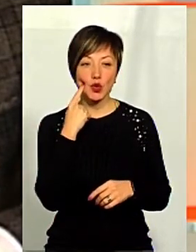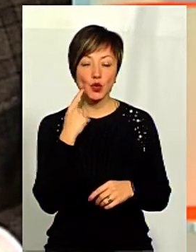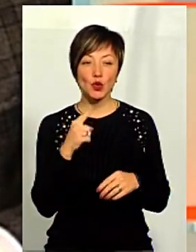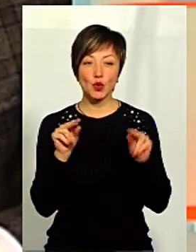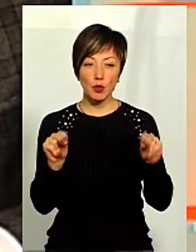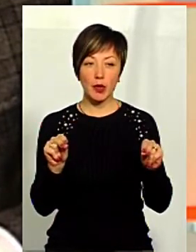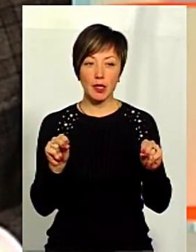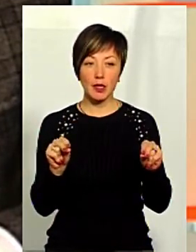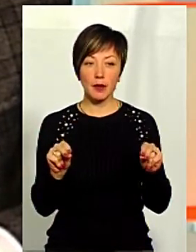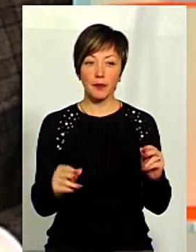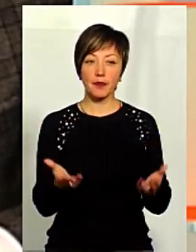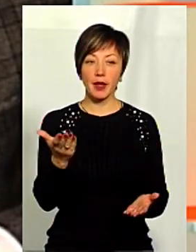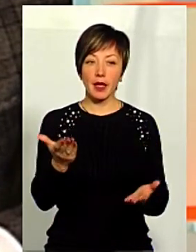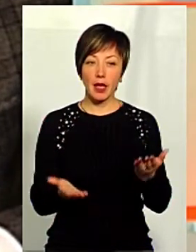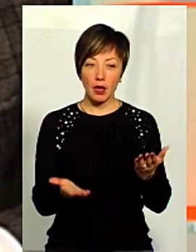дійсно